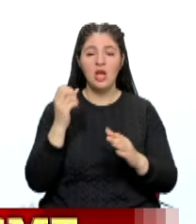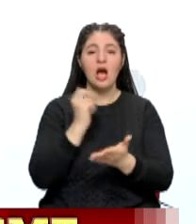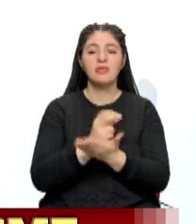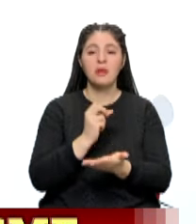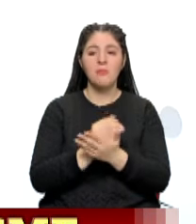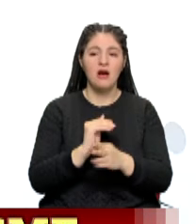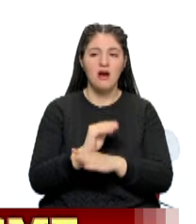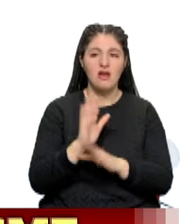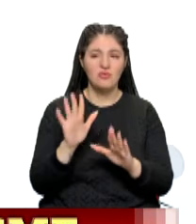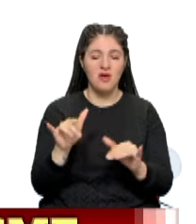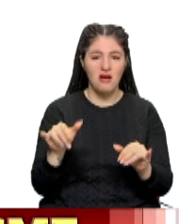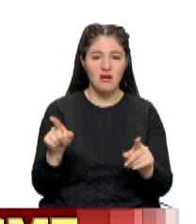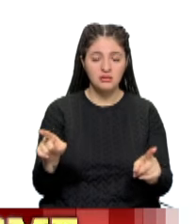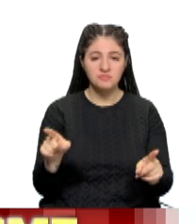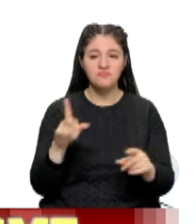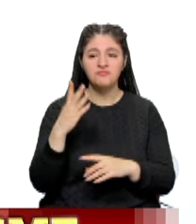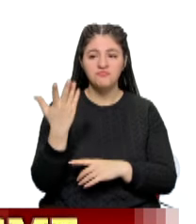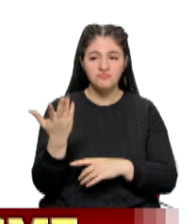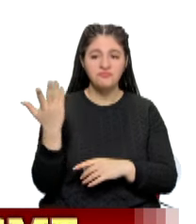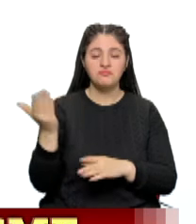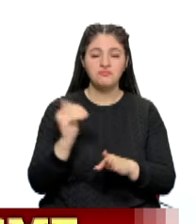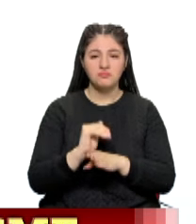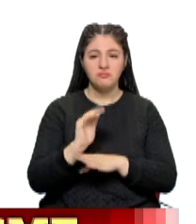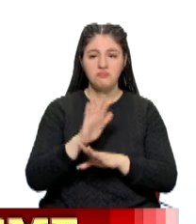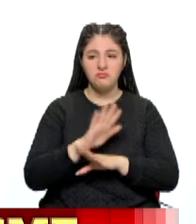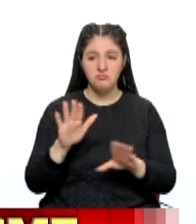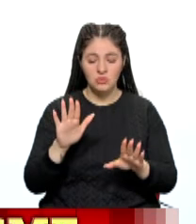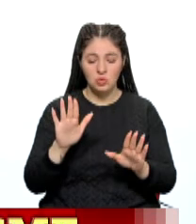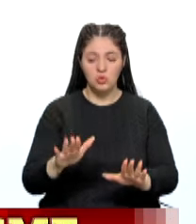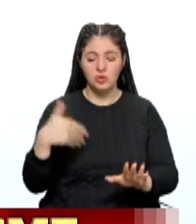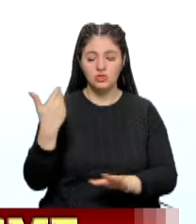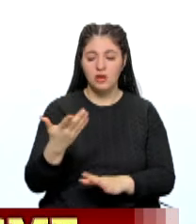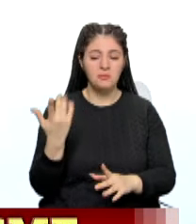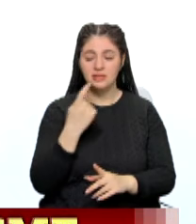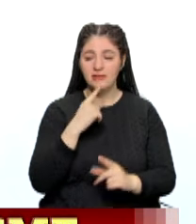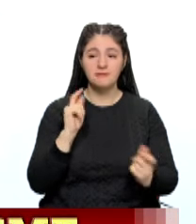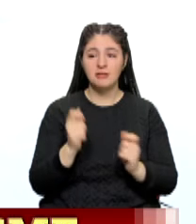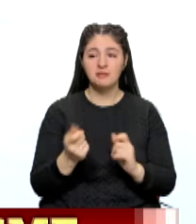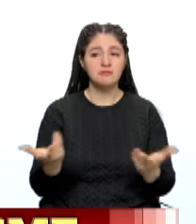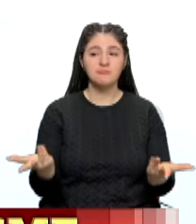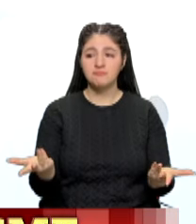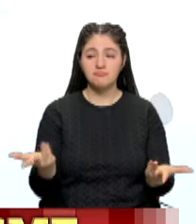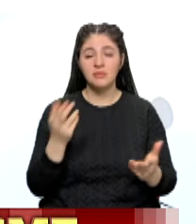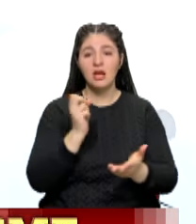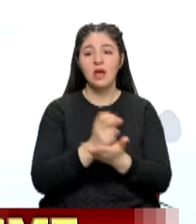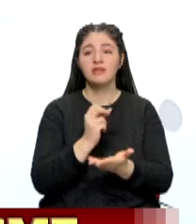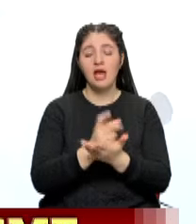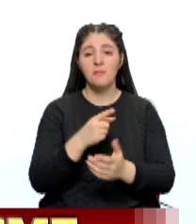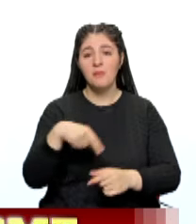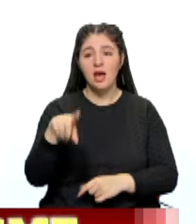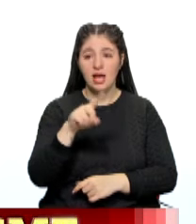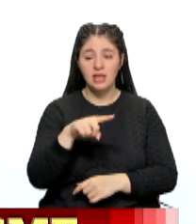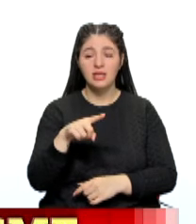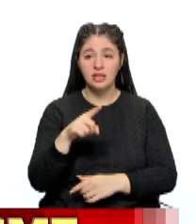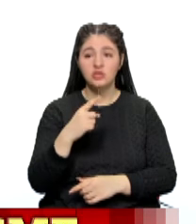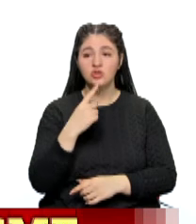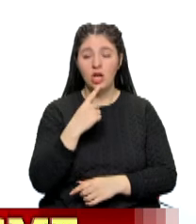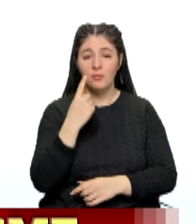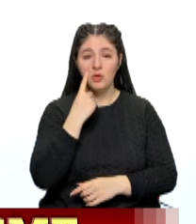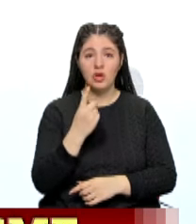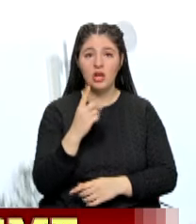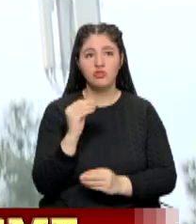Adıyaman'da hayatta durdu. İşte hayat durduktan sonra bir yılda neler değişti aslına bakarsanız Adıyamanlıların